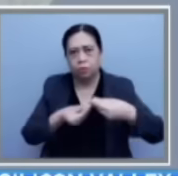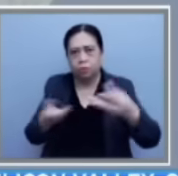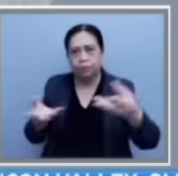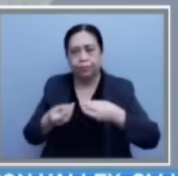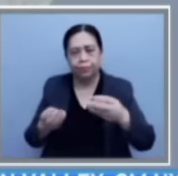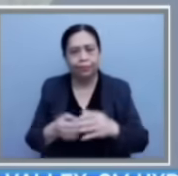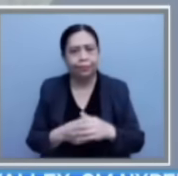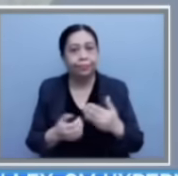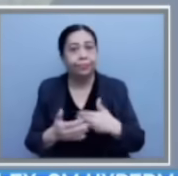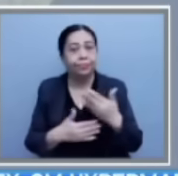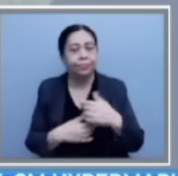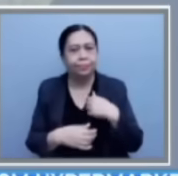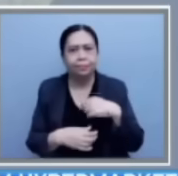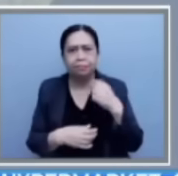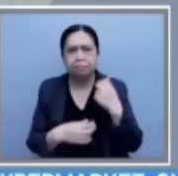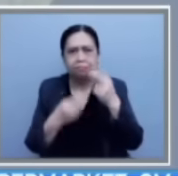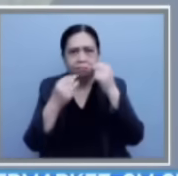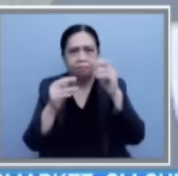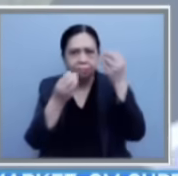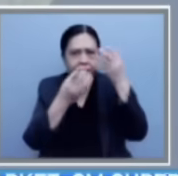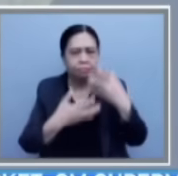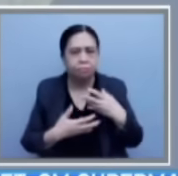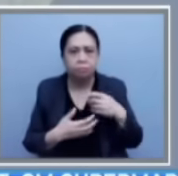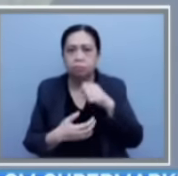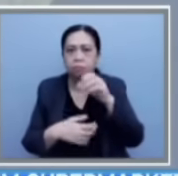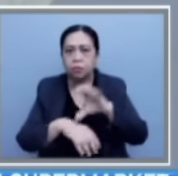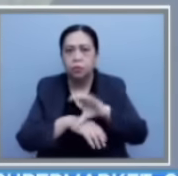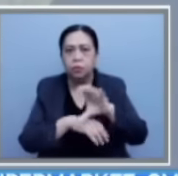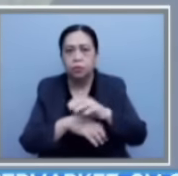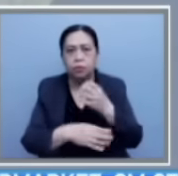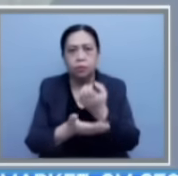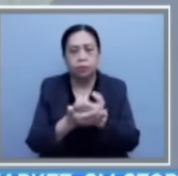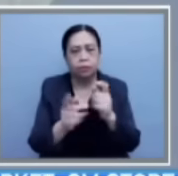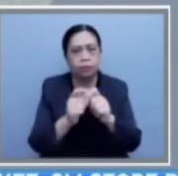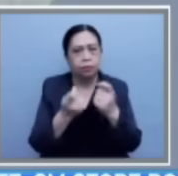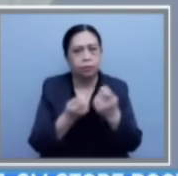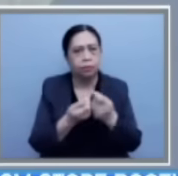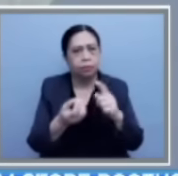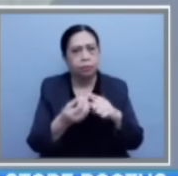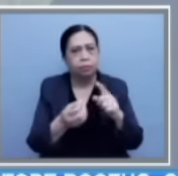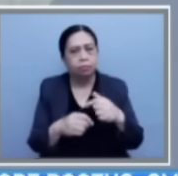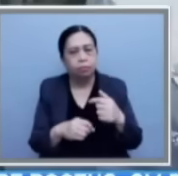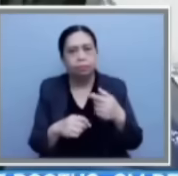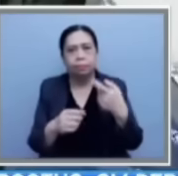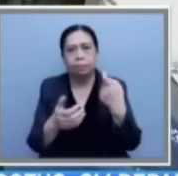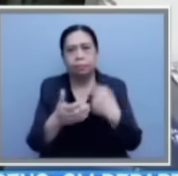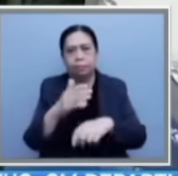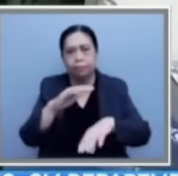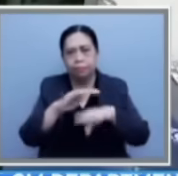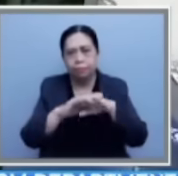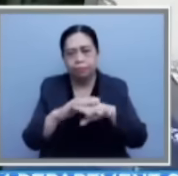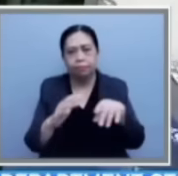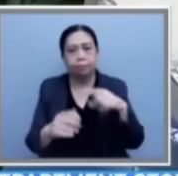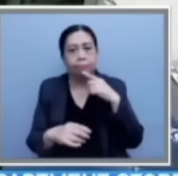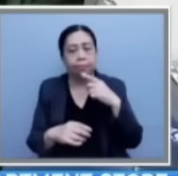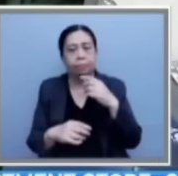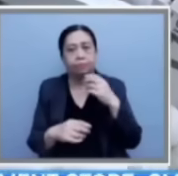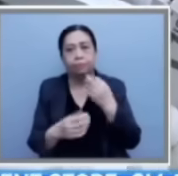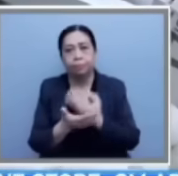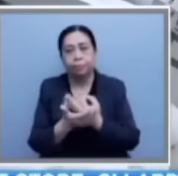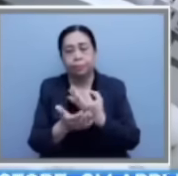balita ko hindi raw nakonsulta ang Economic team Tungkol po sa price cap sa bigas sabi ni Finance secretary Benjamin